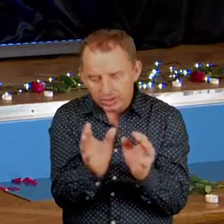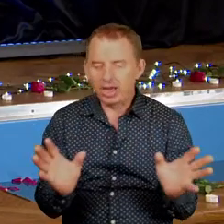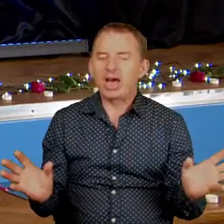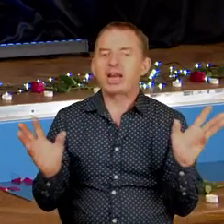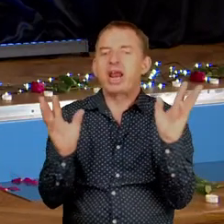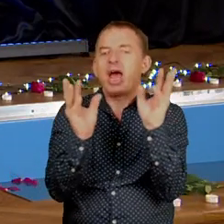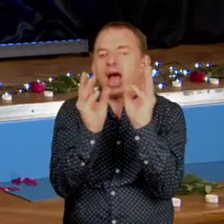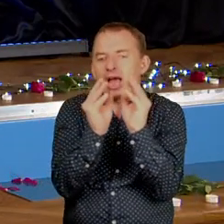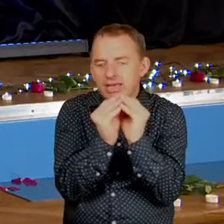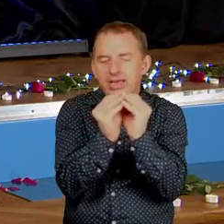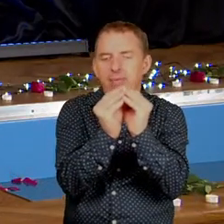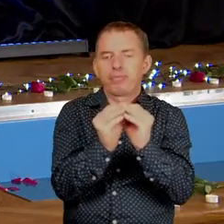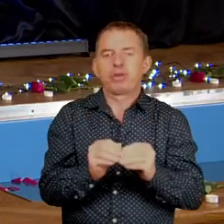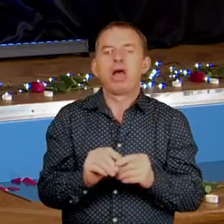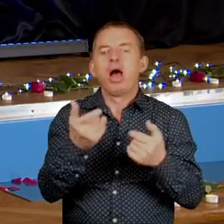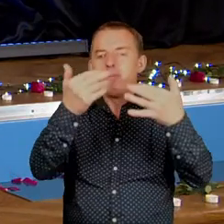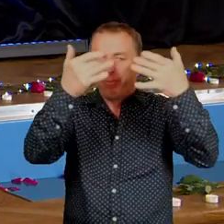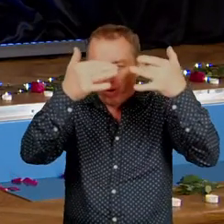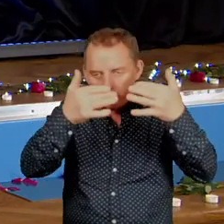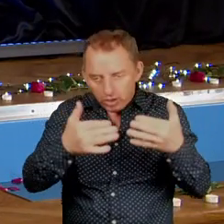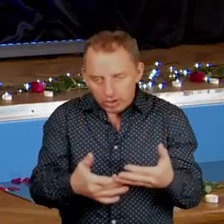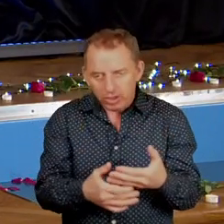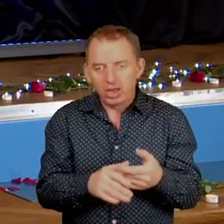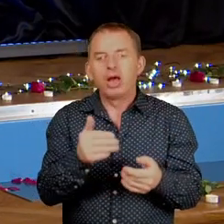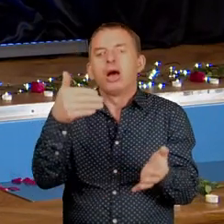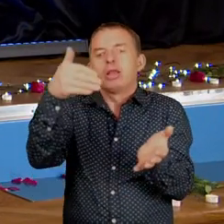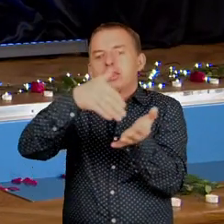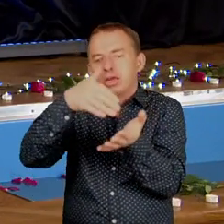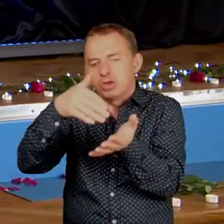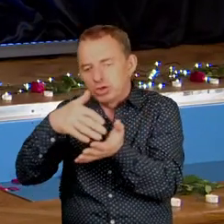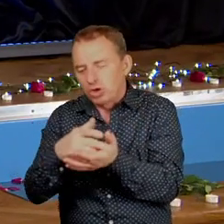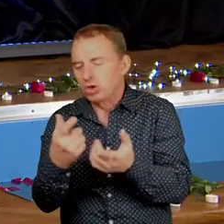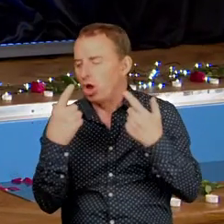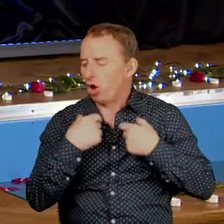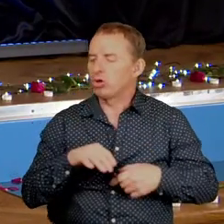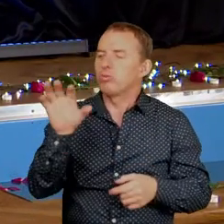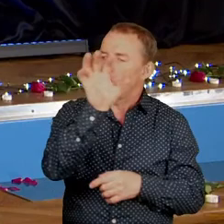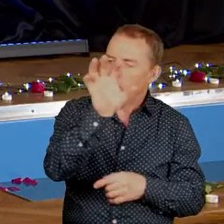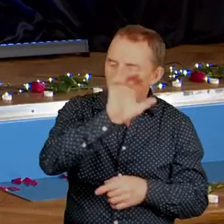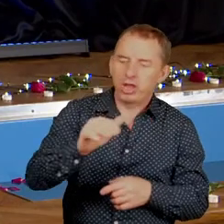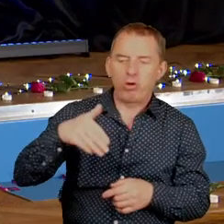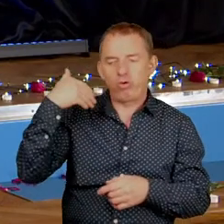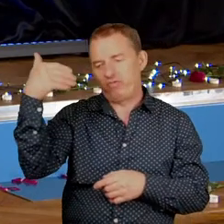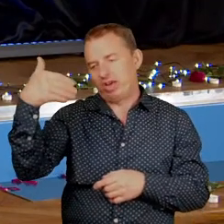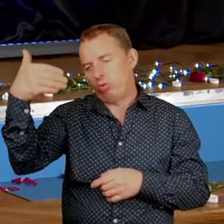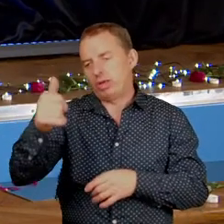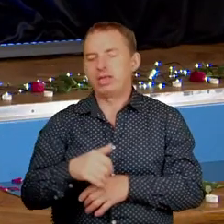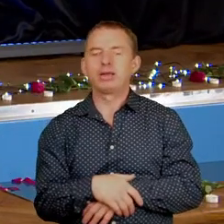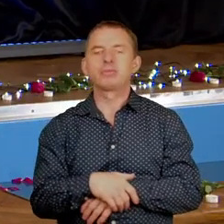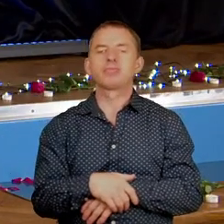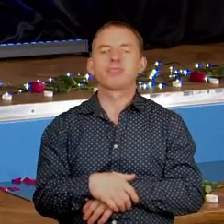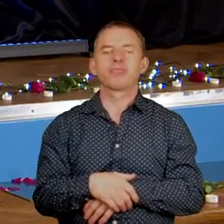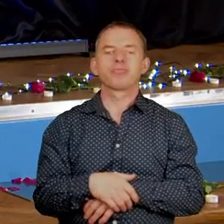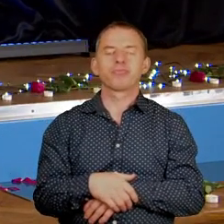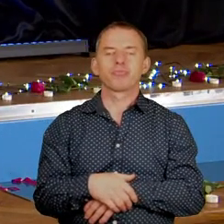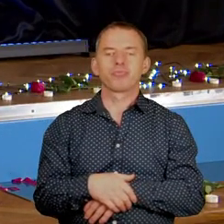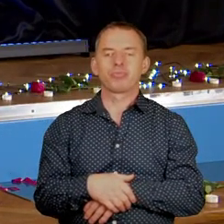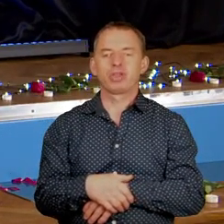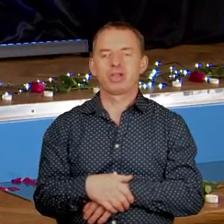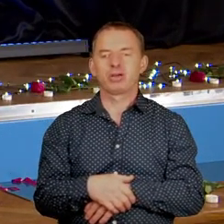razem policzycie, to tysiące osób oglądało wykład. Now, what I was most interested in is there are about